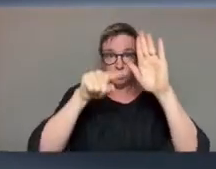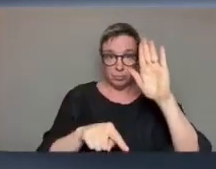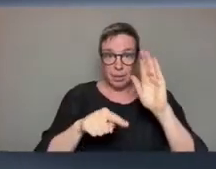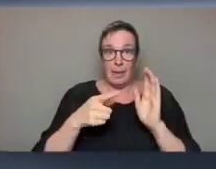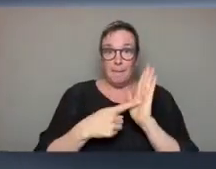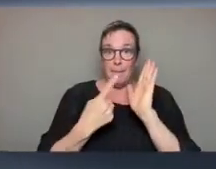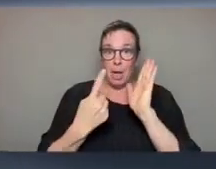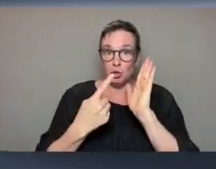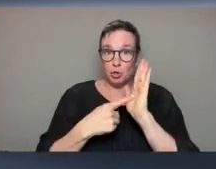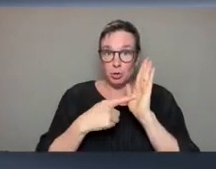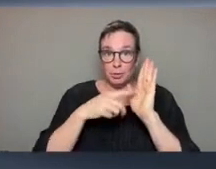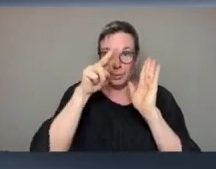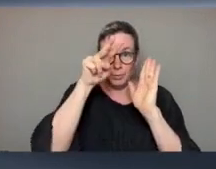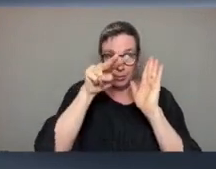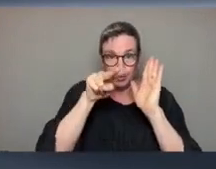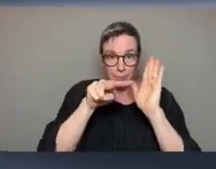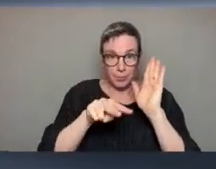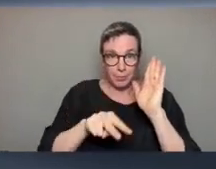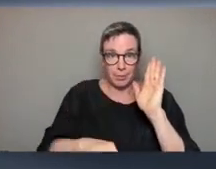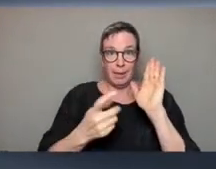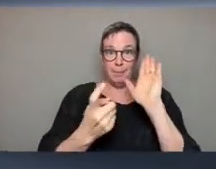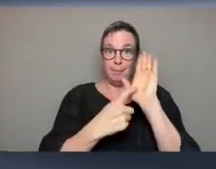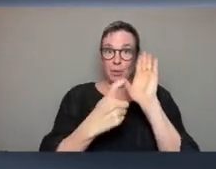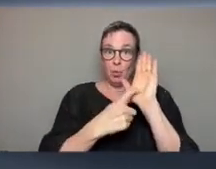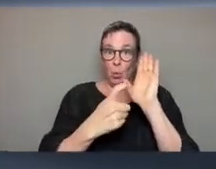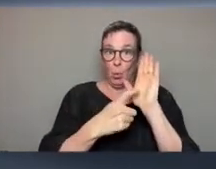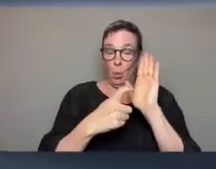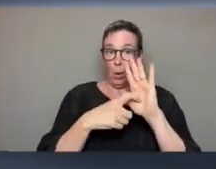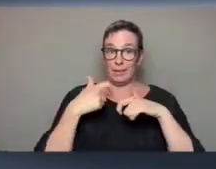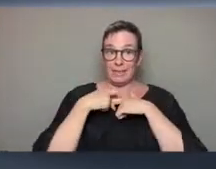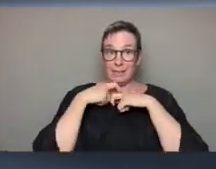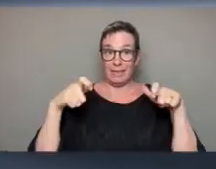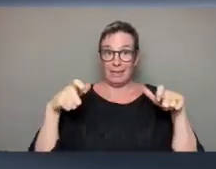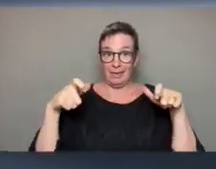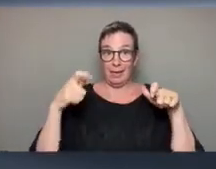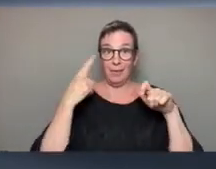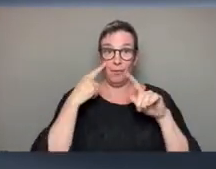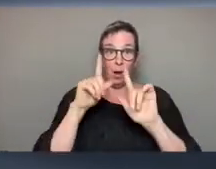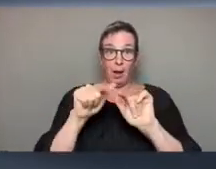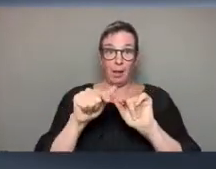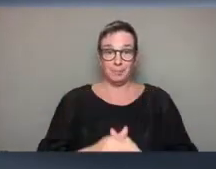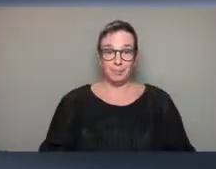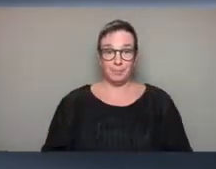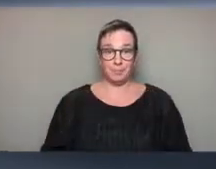différents pictogrammes d'accessibilité qui apparaissent.